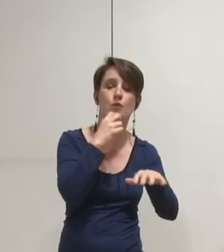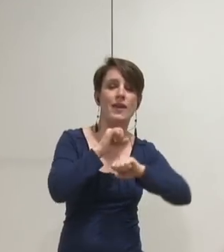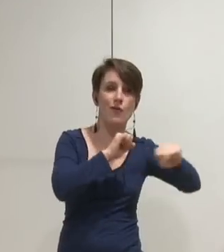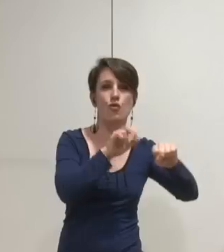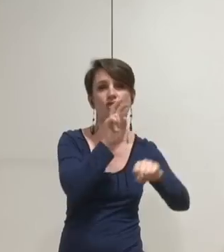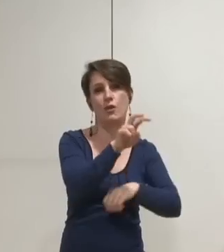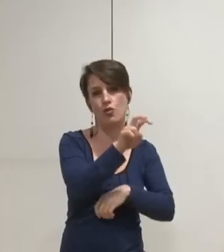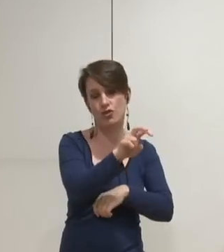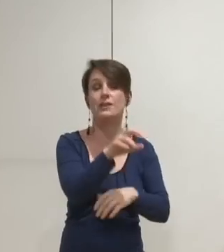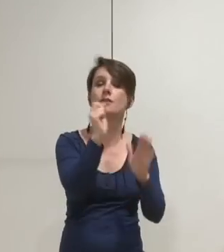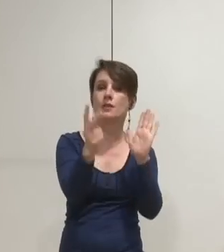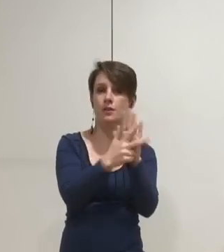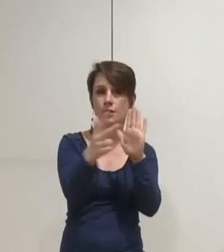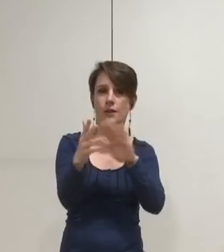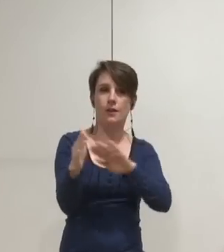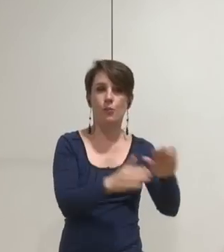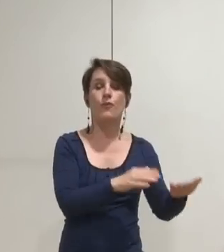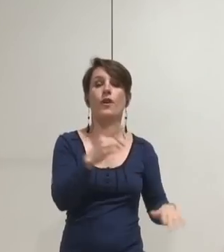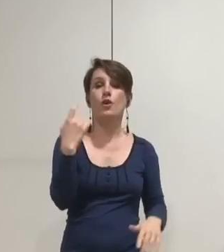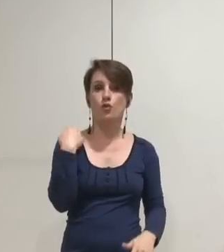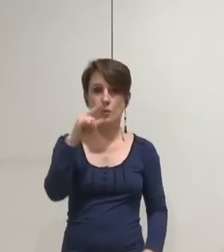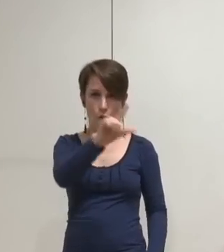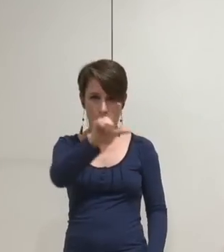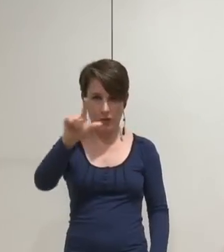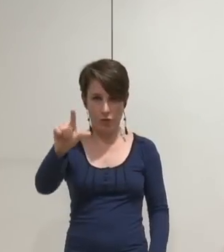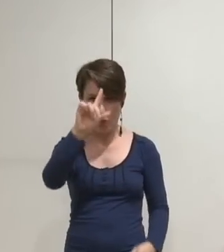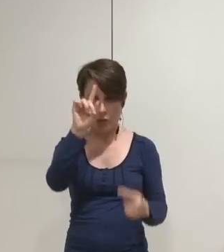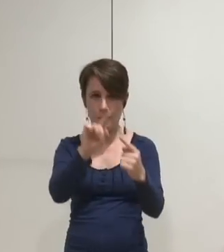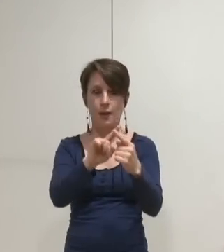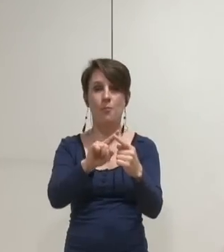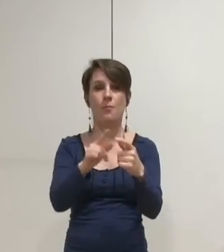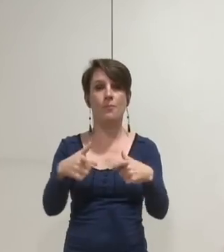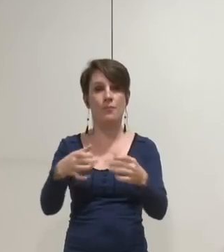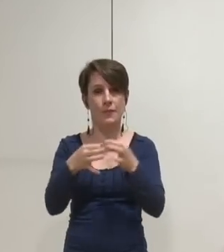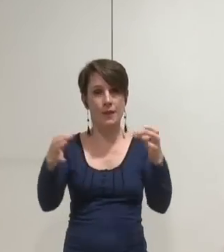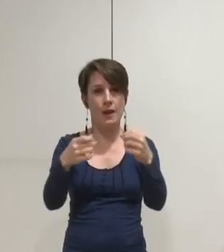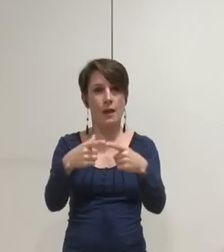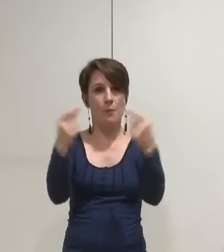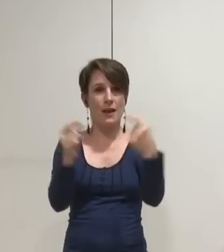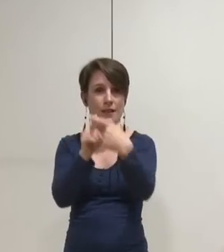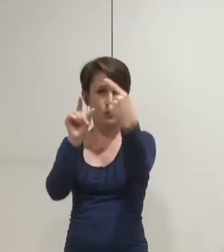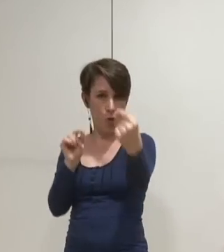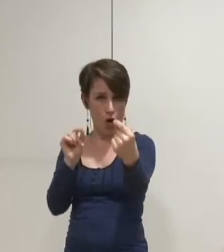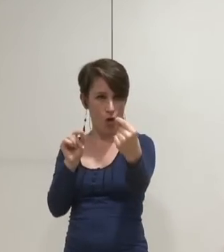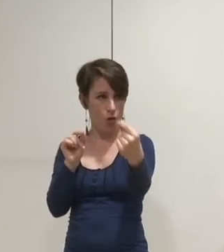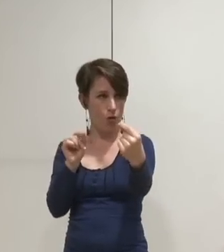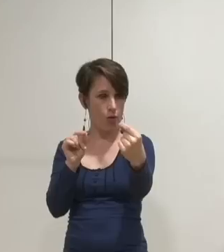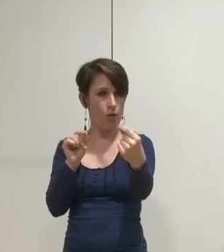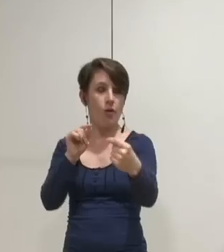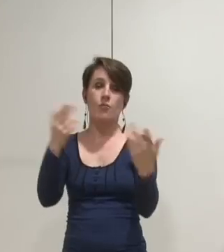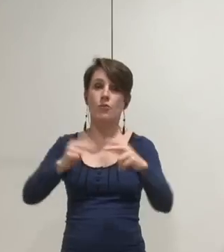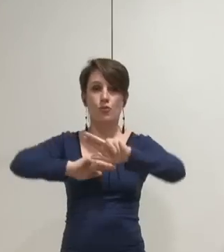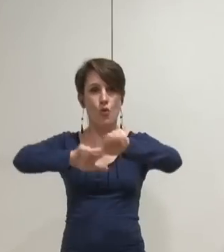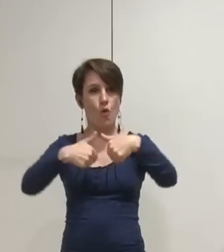des écologistes délibération adoptée la 22 porte sur le Palais des Sport pierre merdes France et il s'agit d'une